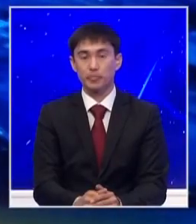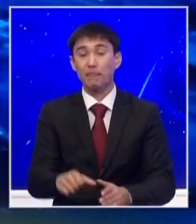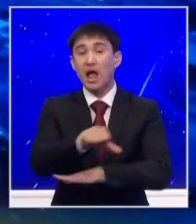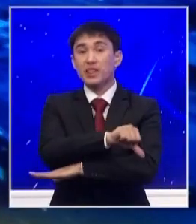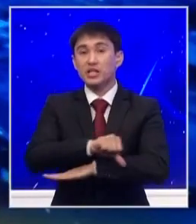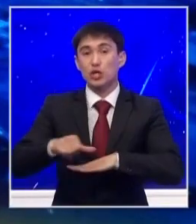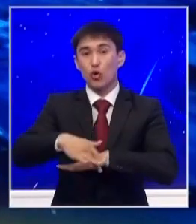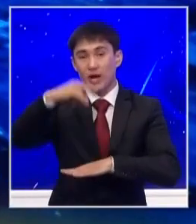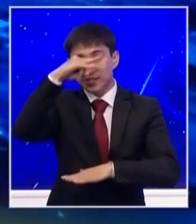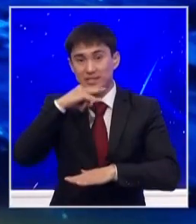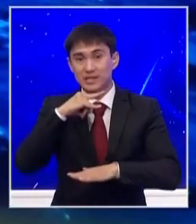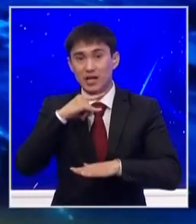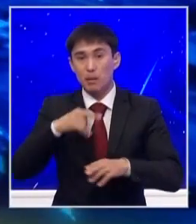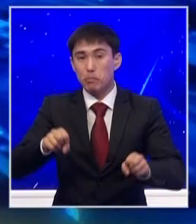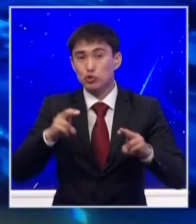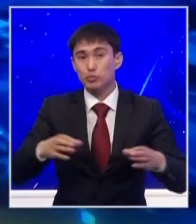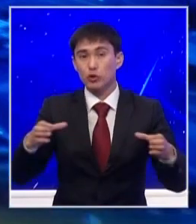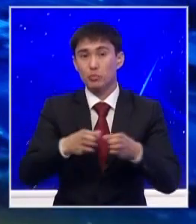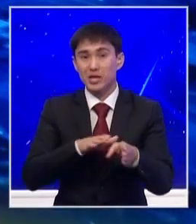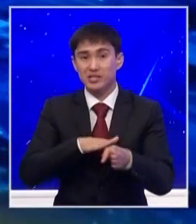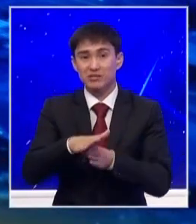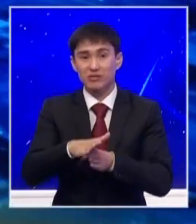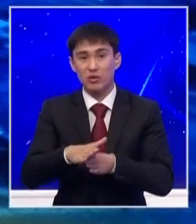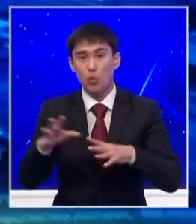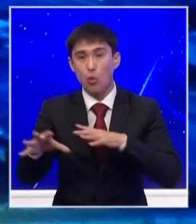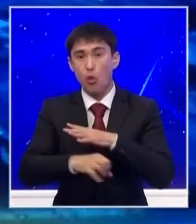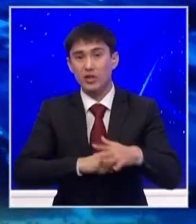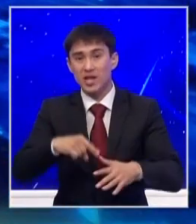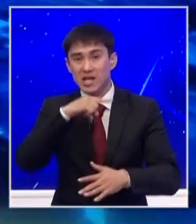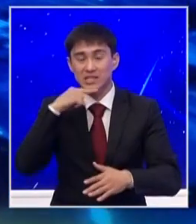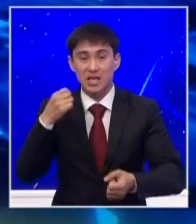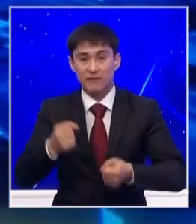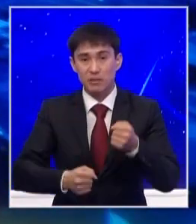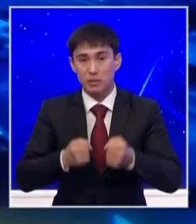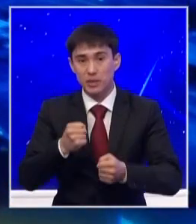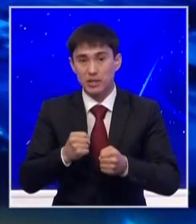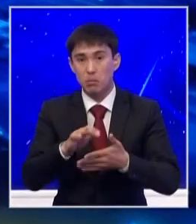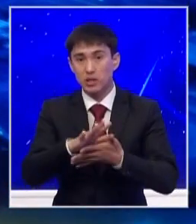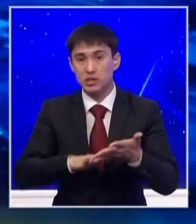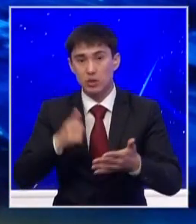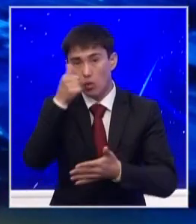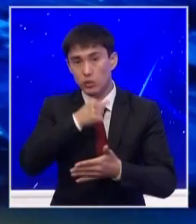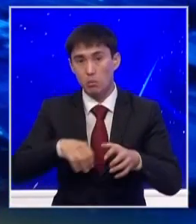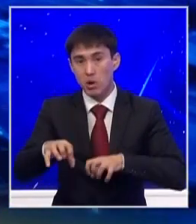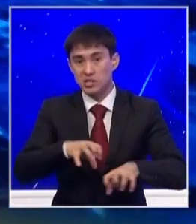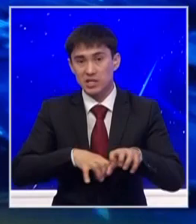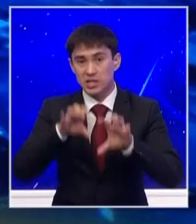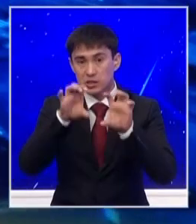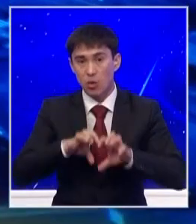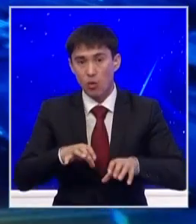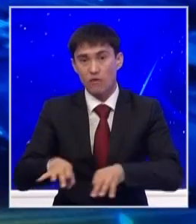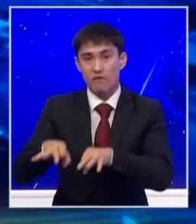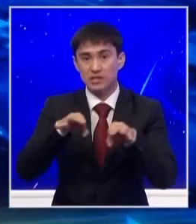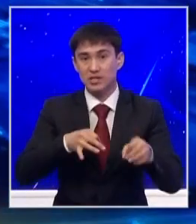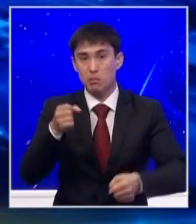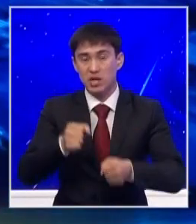На территории Казахстана преступная группировка реализовывала угнанные российские автомобили. На протяжении года мошенники незаконно